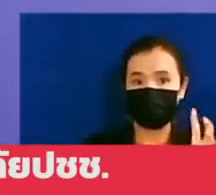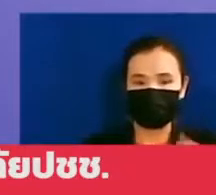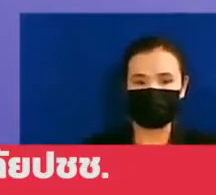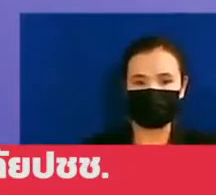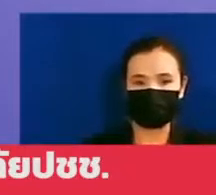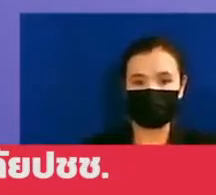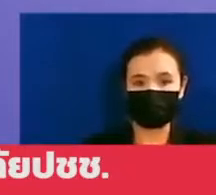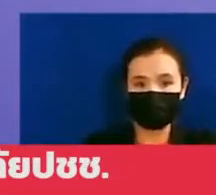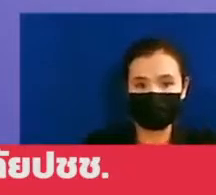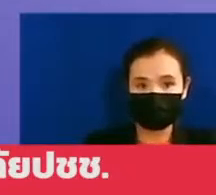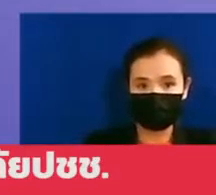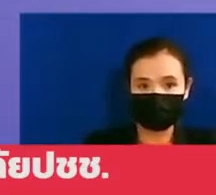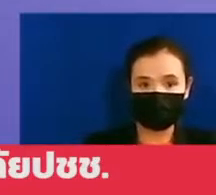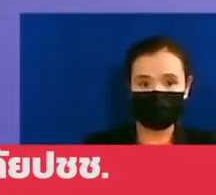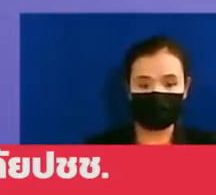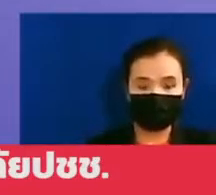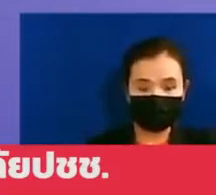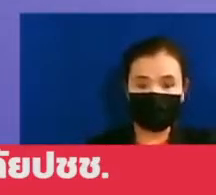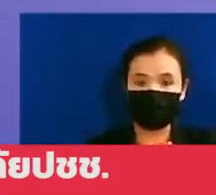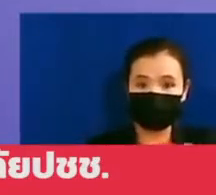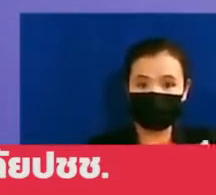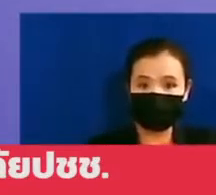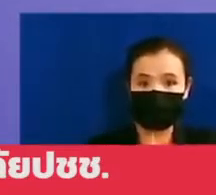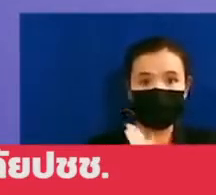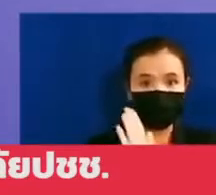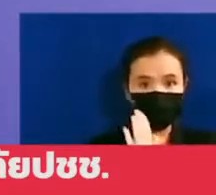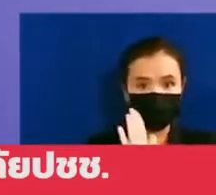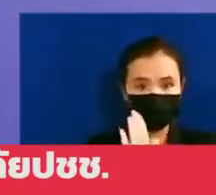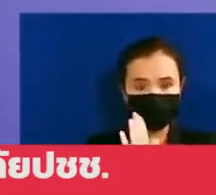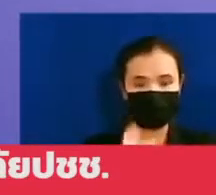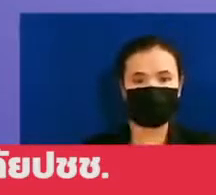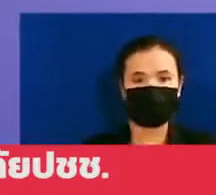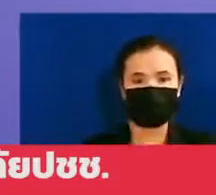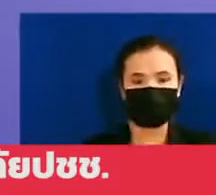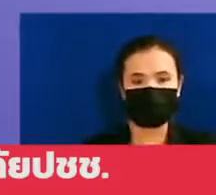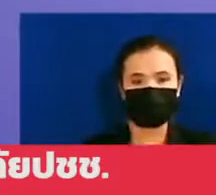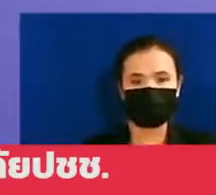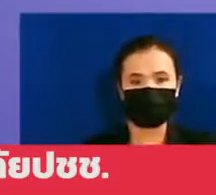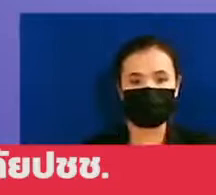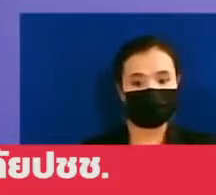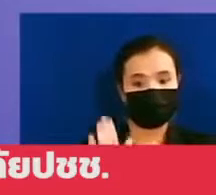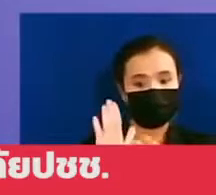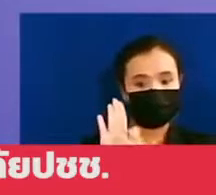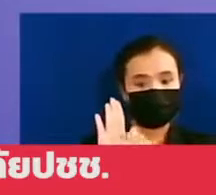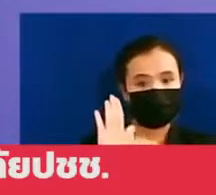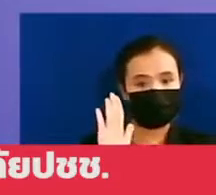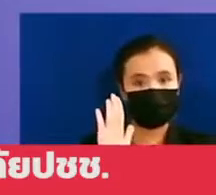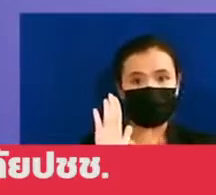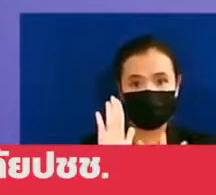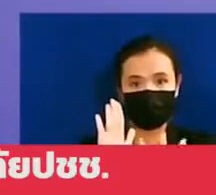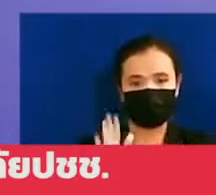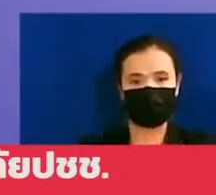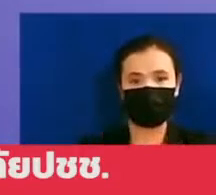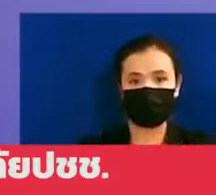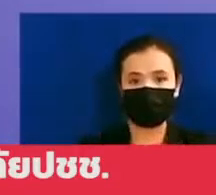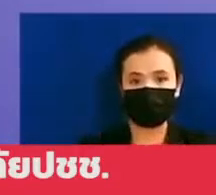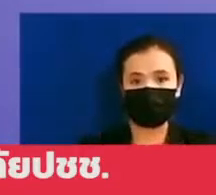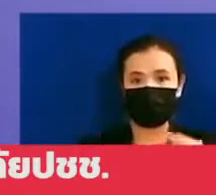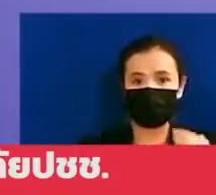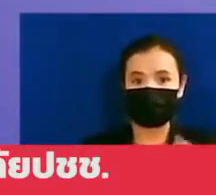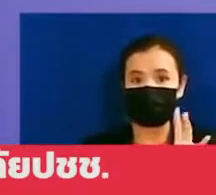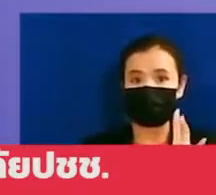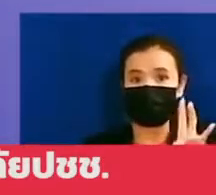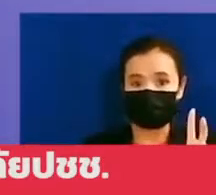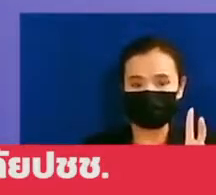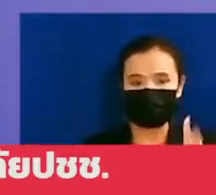ควิด-19 ในประเทศไทยว่ามีประชาชนได้รับวัคซีนไปแล้ว 1,611,833 โดสโดยเป็นวัคซีนซิโนแ